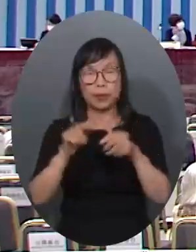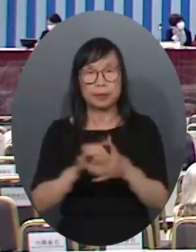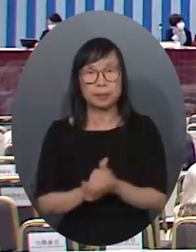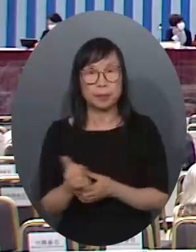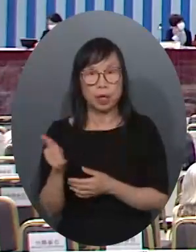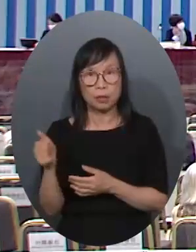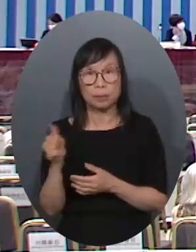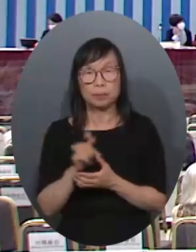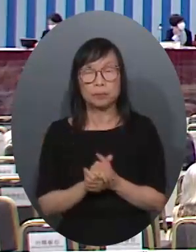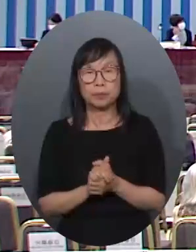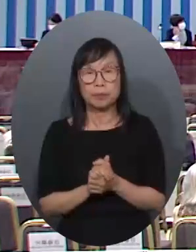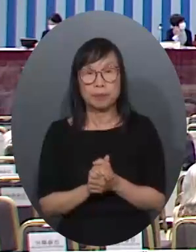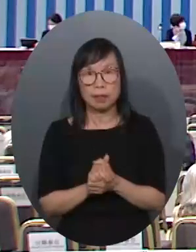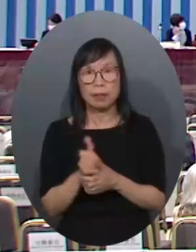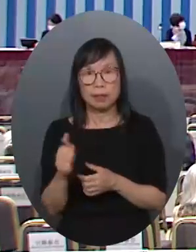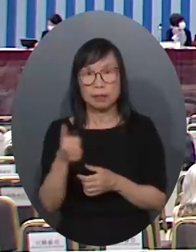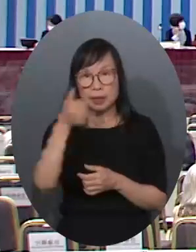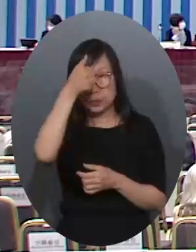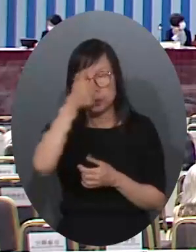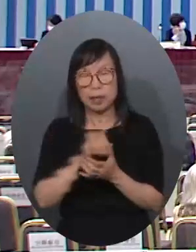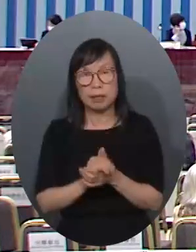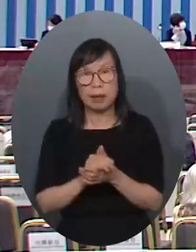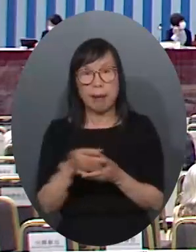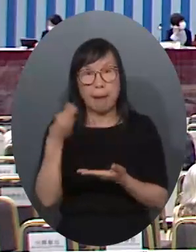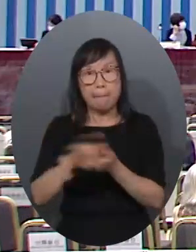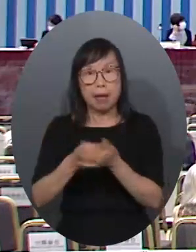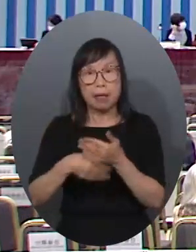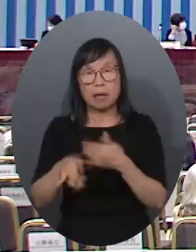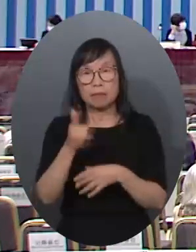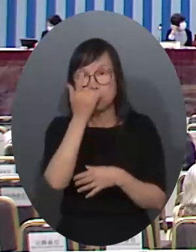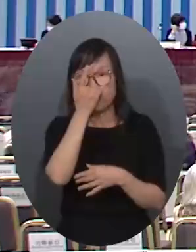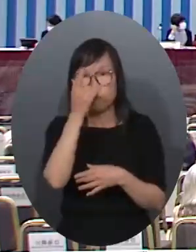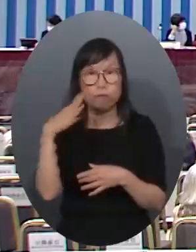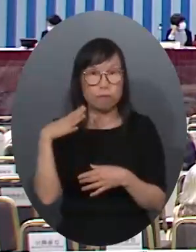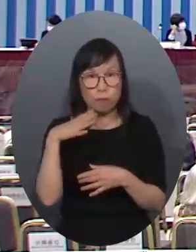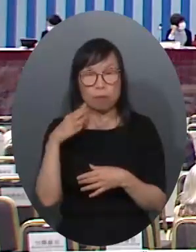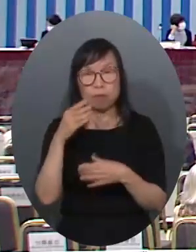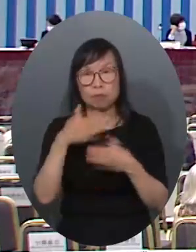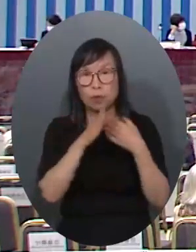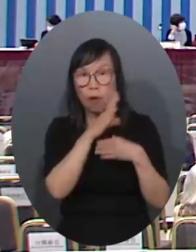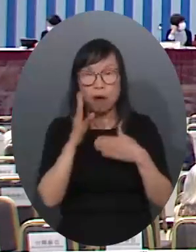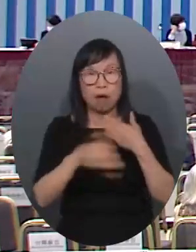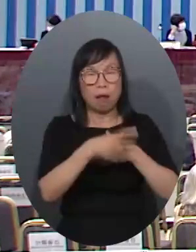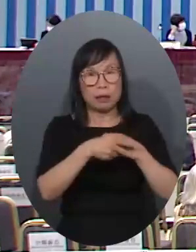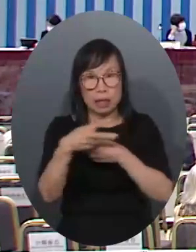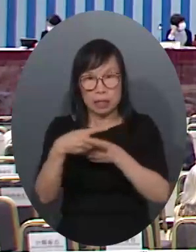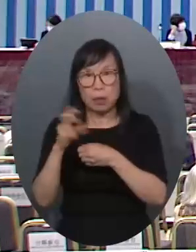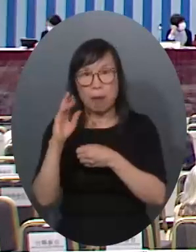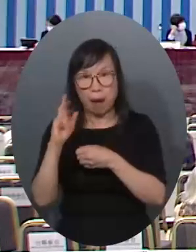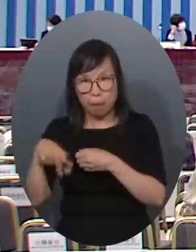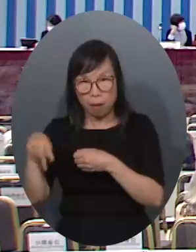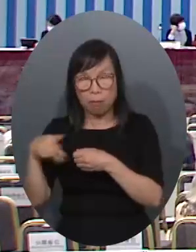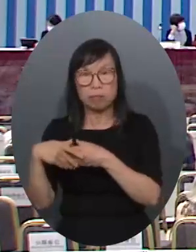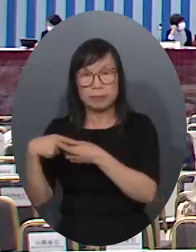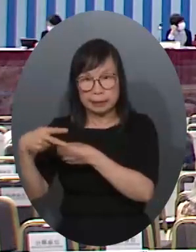該。 好多謝主席。咁就購入德福廣場二期同埋 Popcorn 二期餘下我哋個股